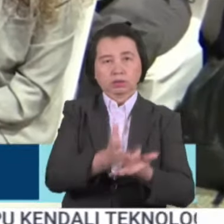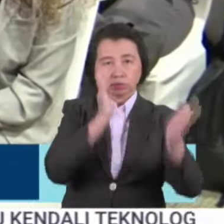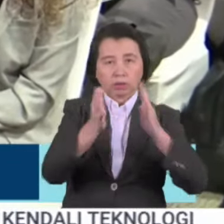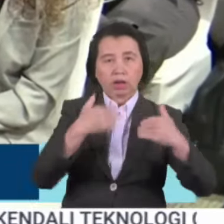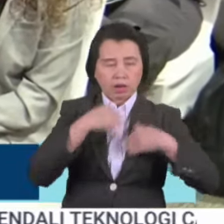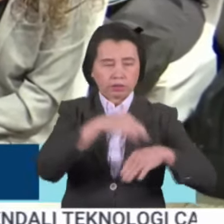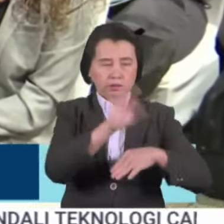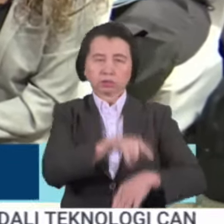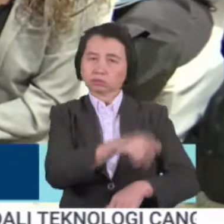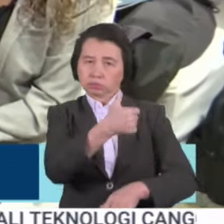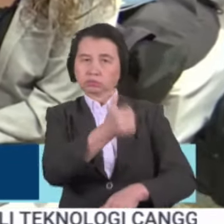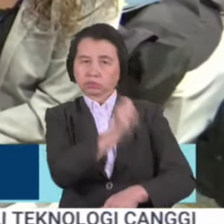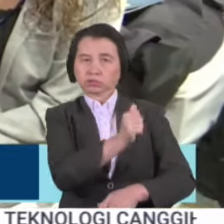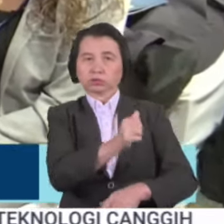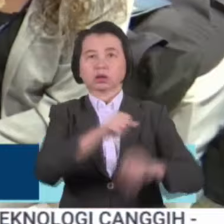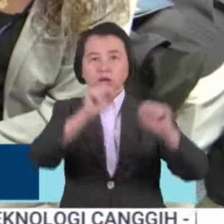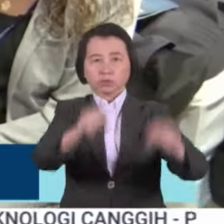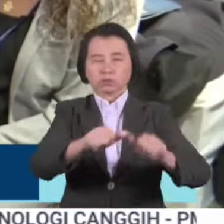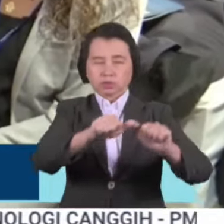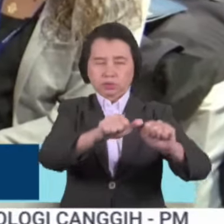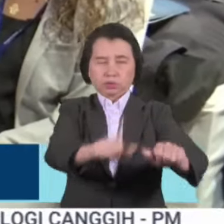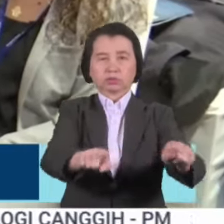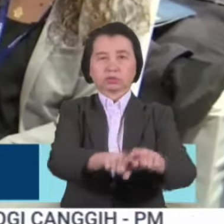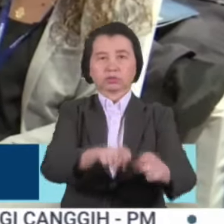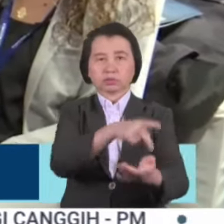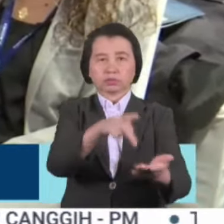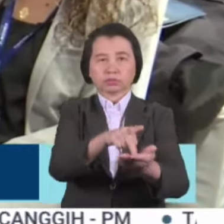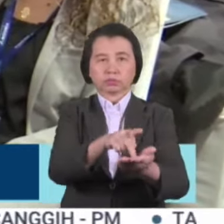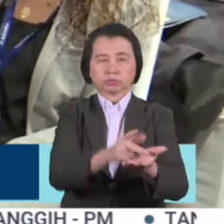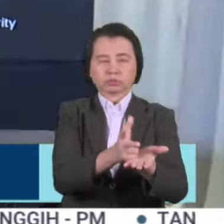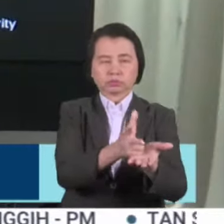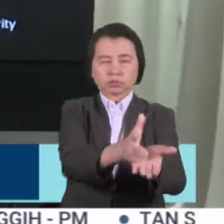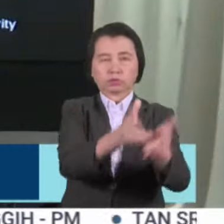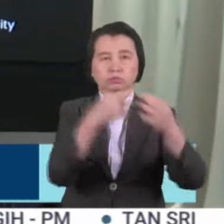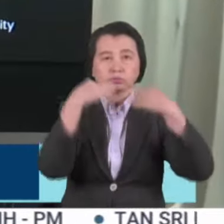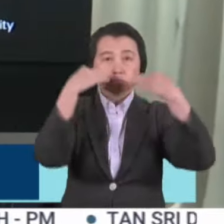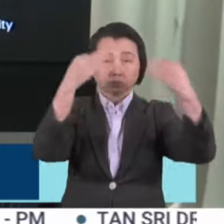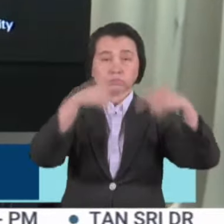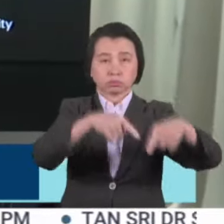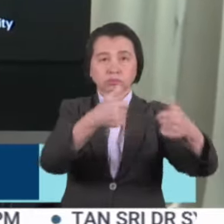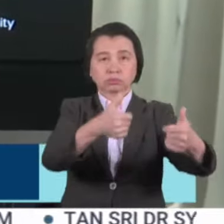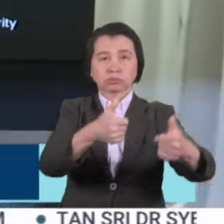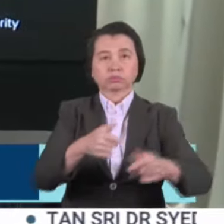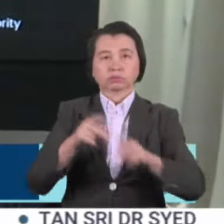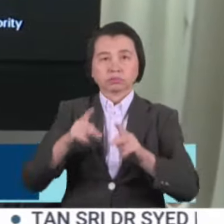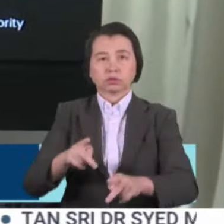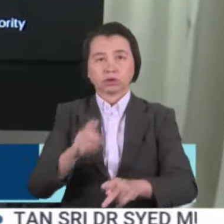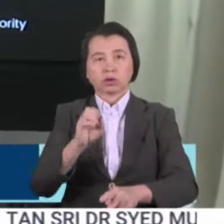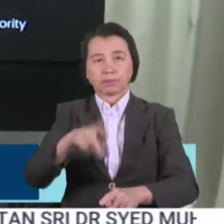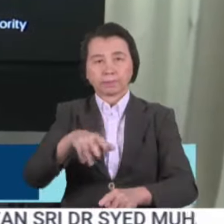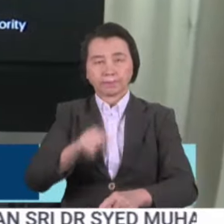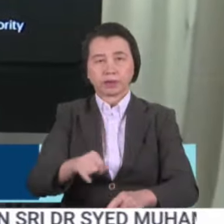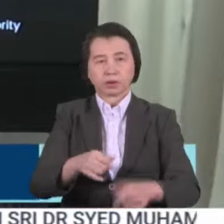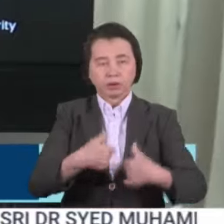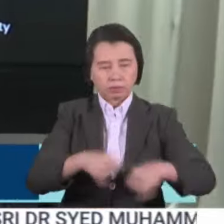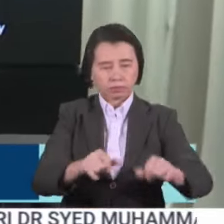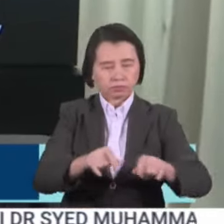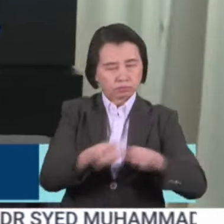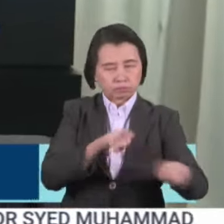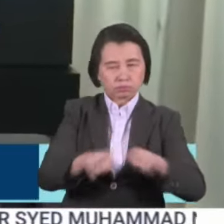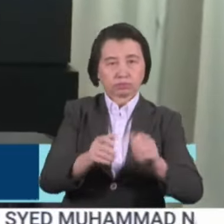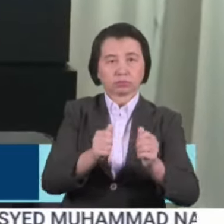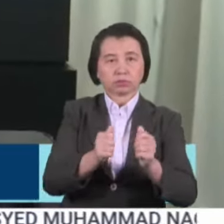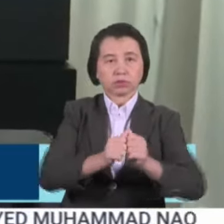memiliki kelebihan tersendiri dan mampu kekal sebagai pusat pelabuhan terunggul. Pihak operator pelabuhan dituntut untuk terus berdaya saing